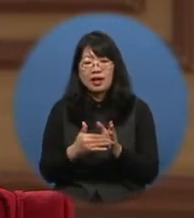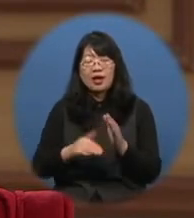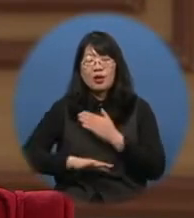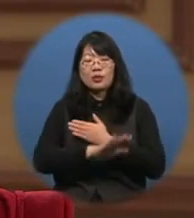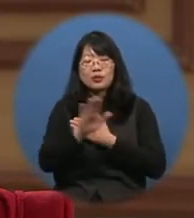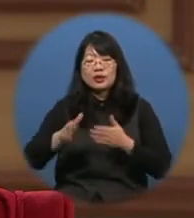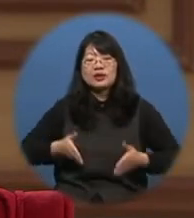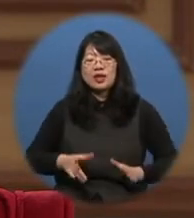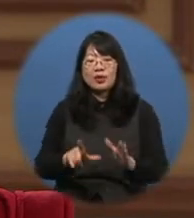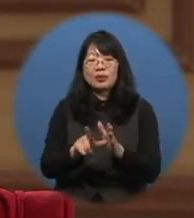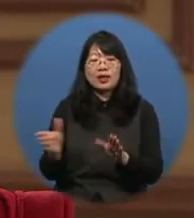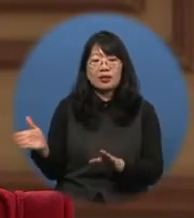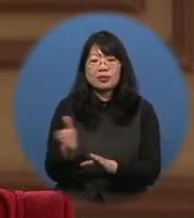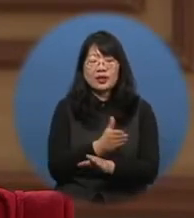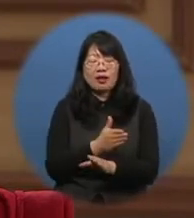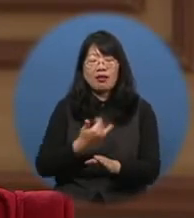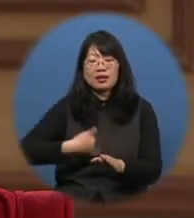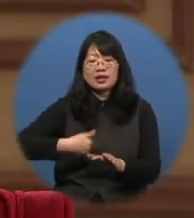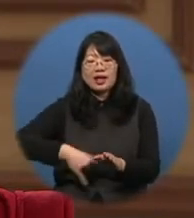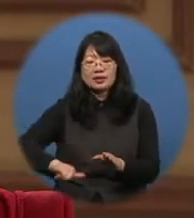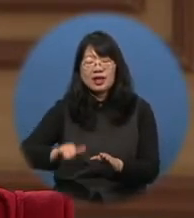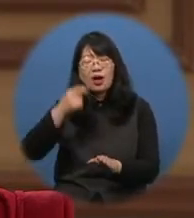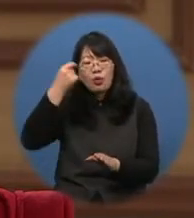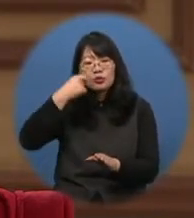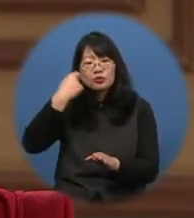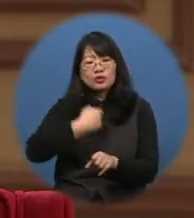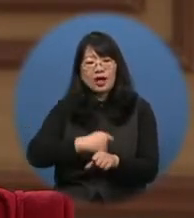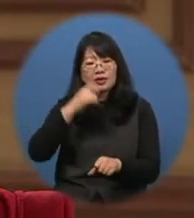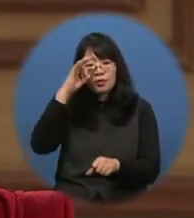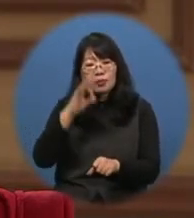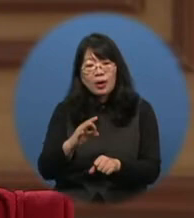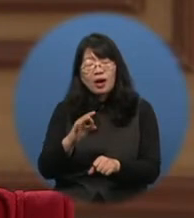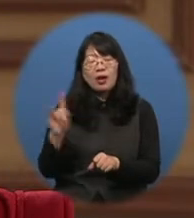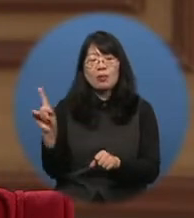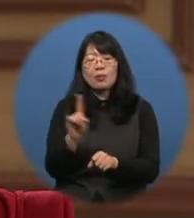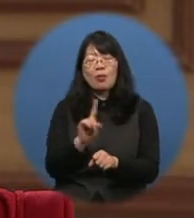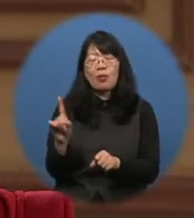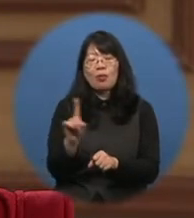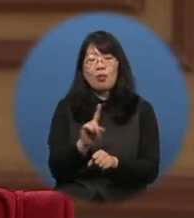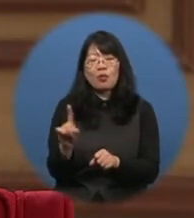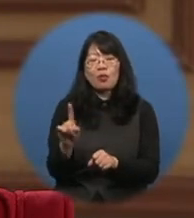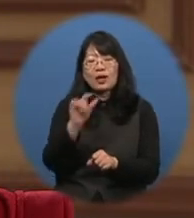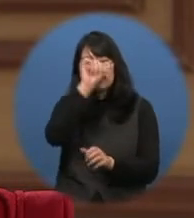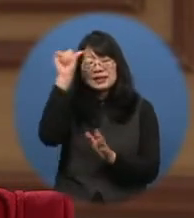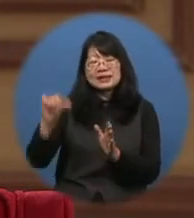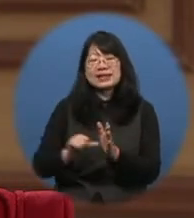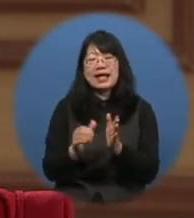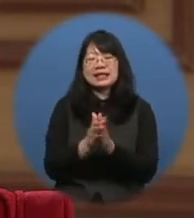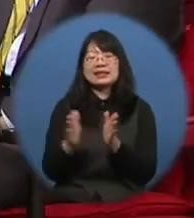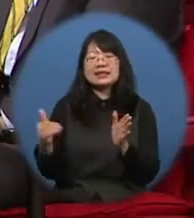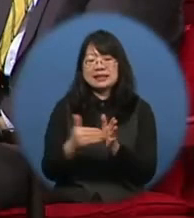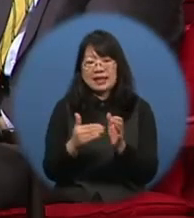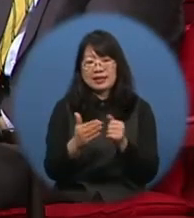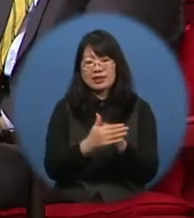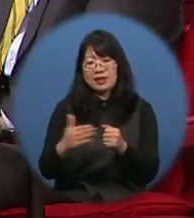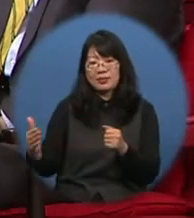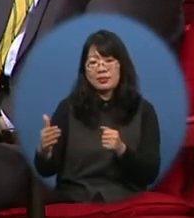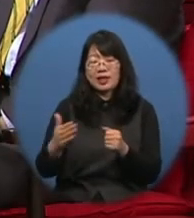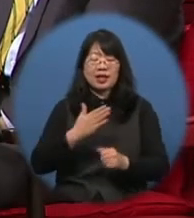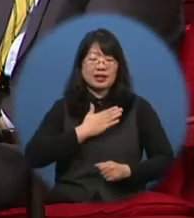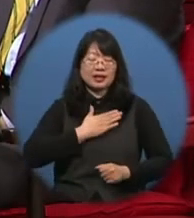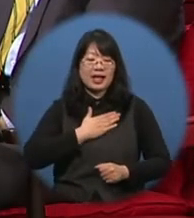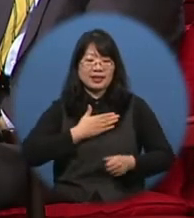뭐 태어나면서 예. 아이가 우는 거가 그 인생의 시작이니까 아이가...